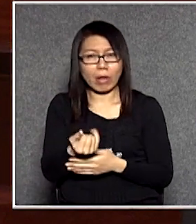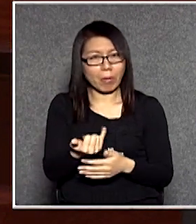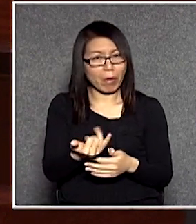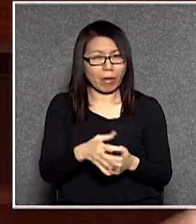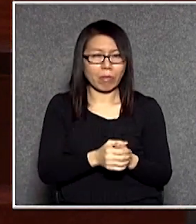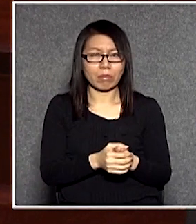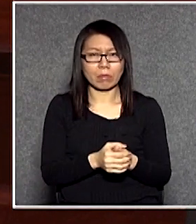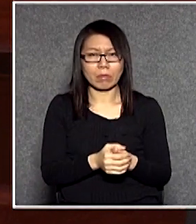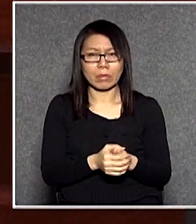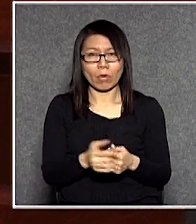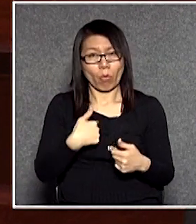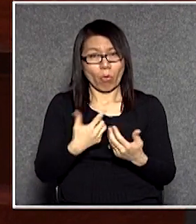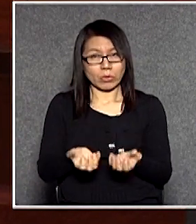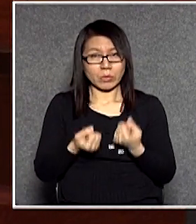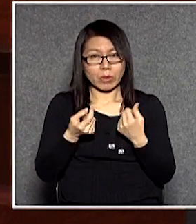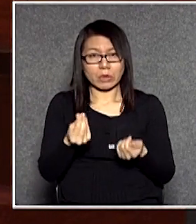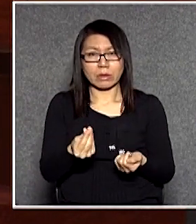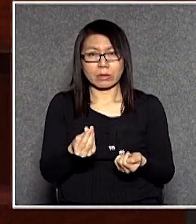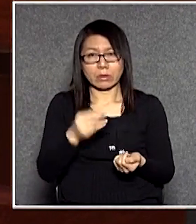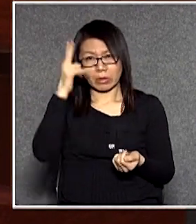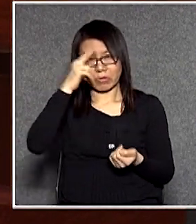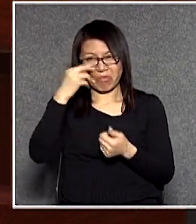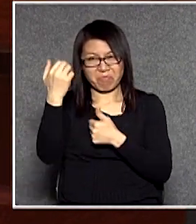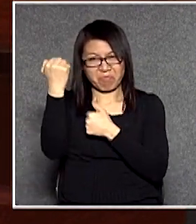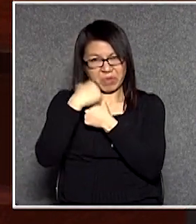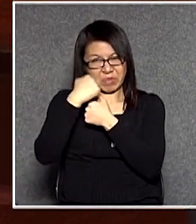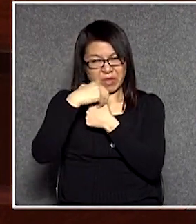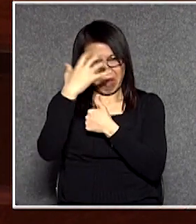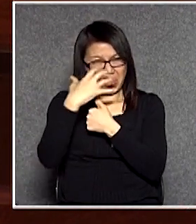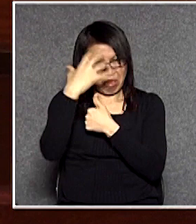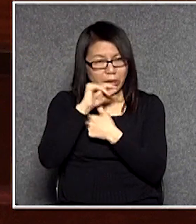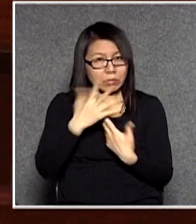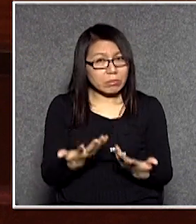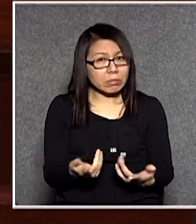我哋呢啲冇收佢錢嘅，日日俾佢抹黑，係咪？